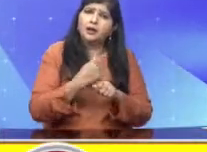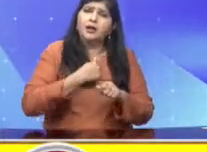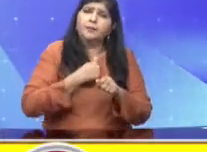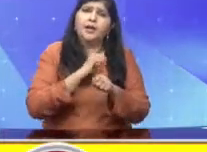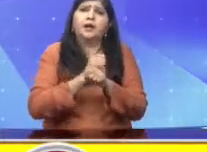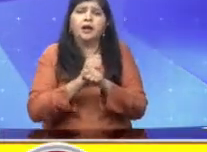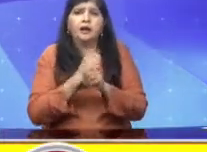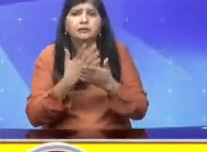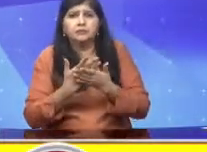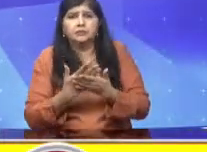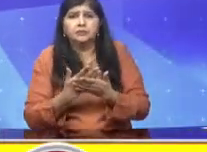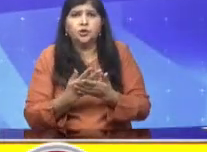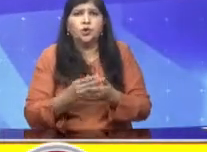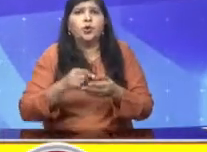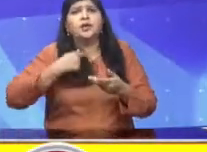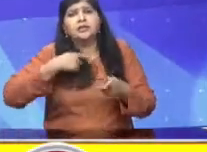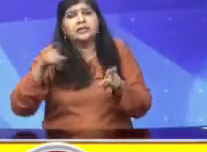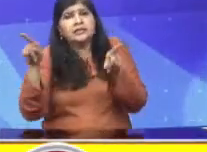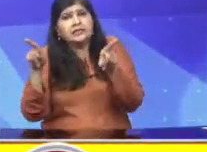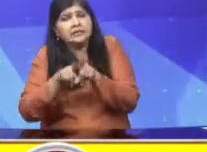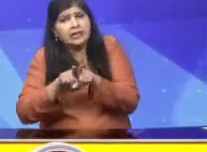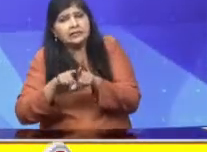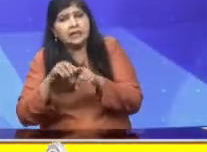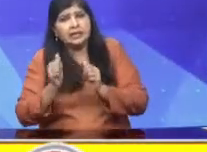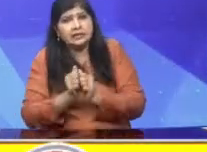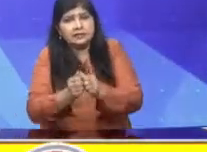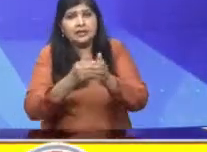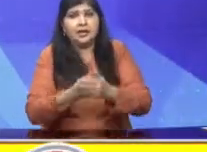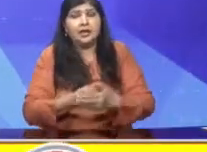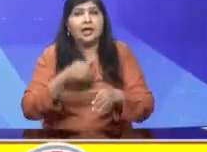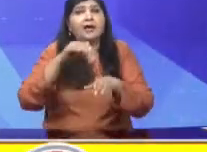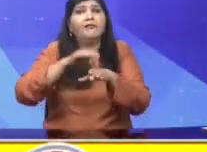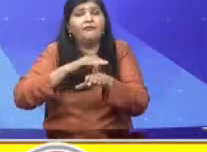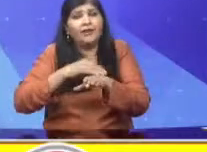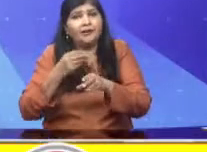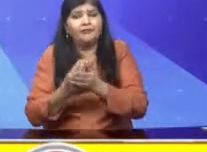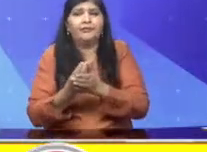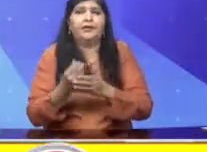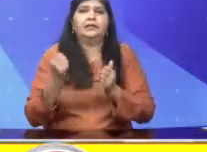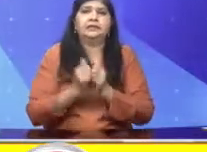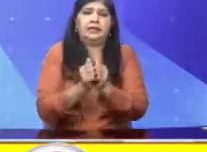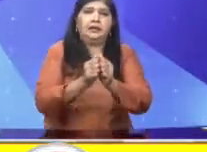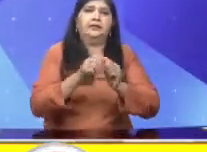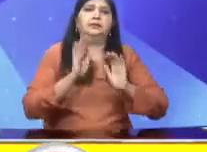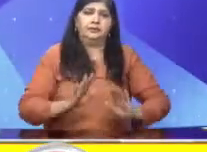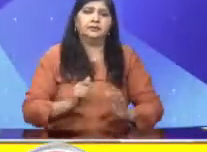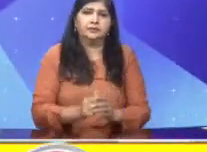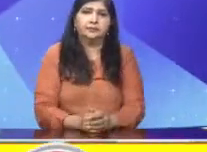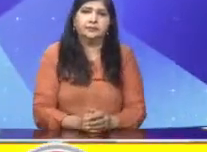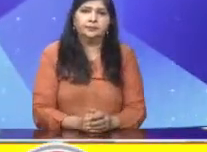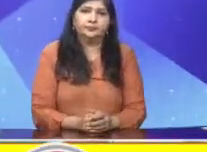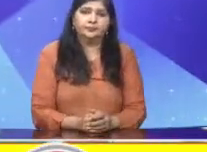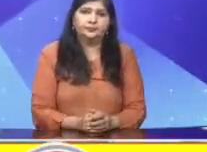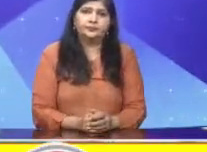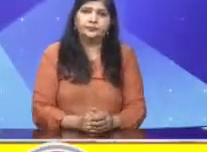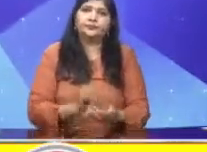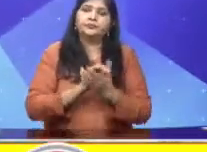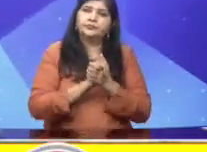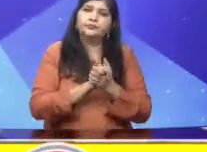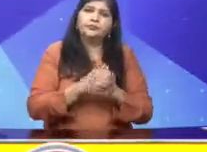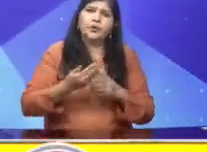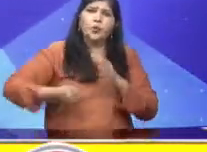व्यवसाय, नोकरी करते करते भी सेवा के कारिया कर सकते हैं साथियों